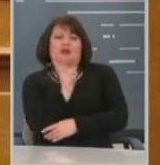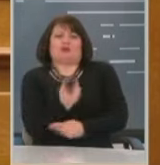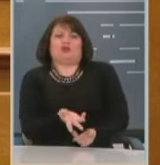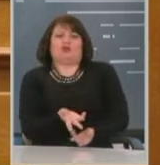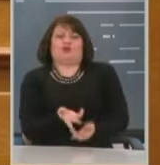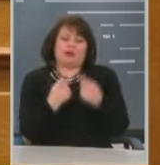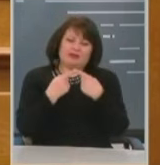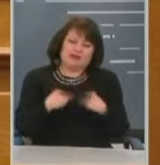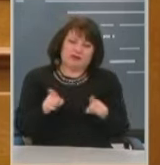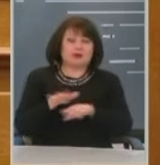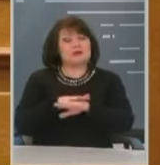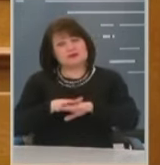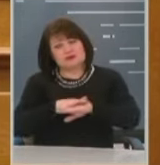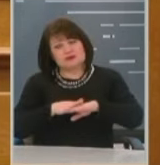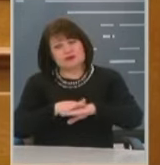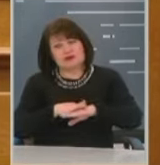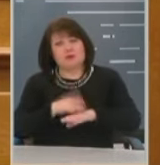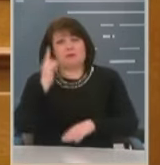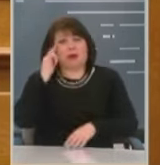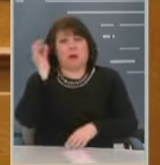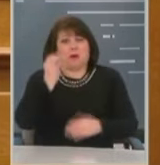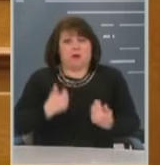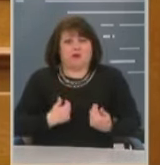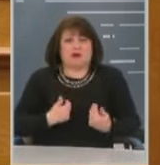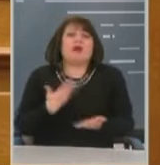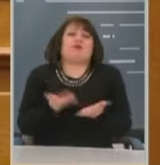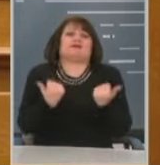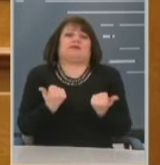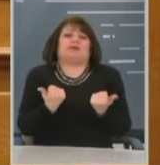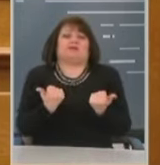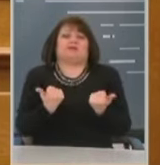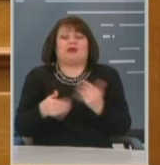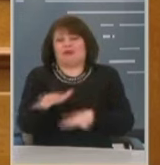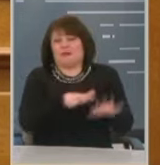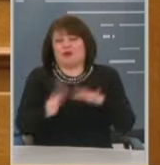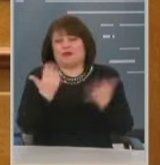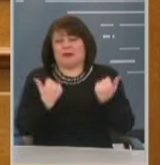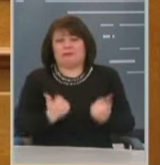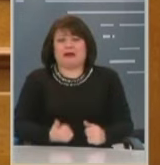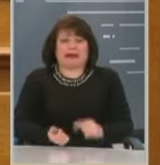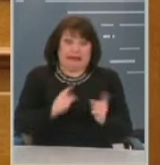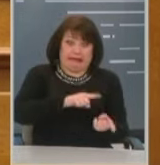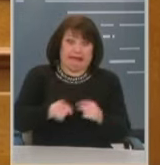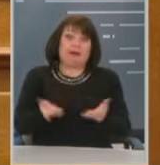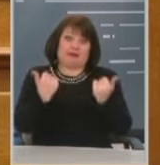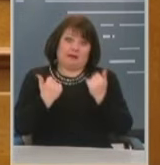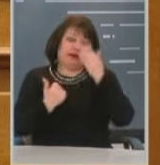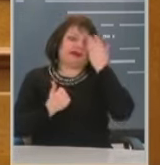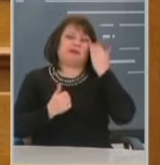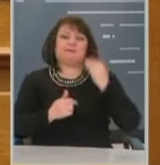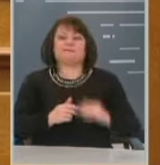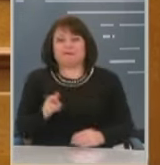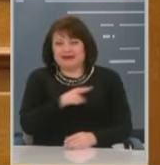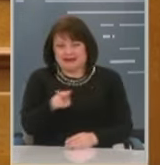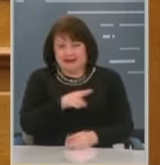Αλλιώς, με συγχωρείτε, στην απλή μου λογική, δεν απεδείχθη. Δεν γίνεται η τόνα ή τ' άλλο. Και τα